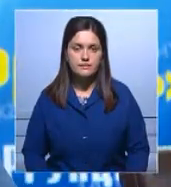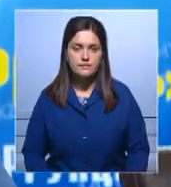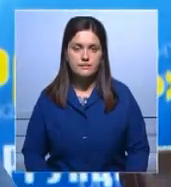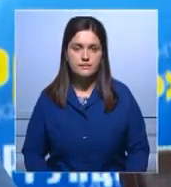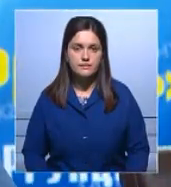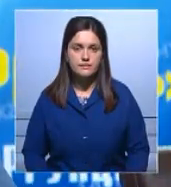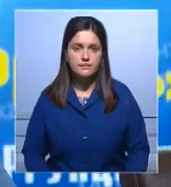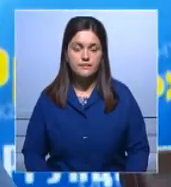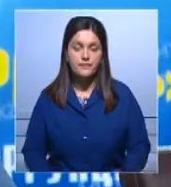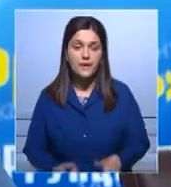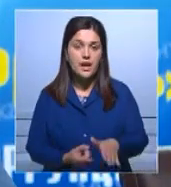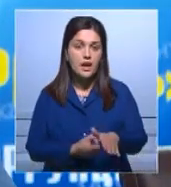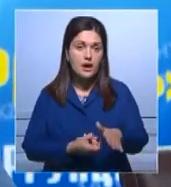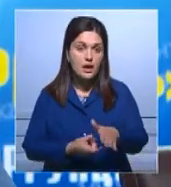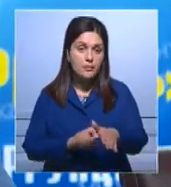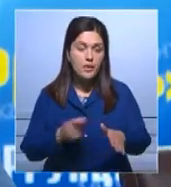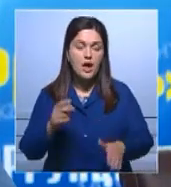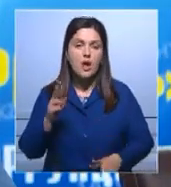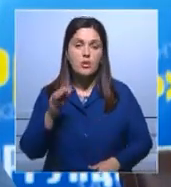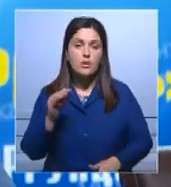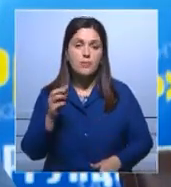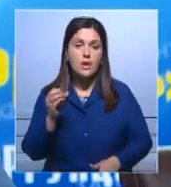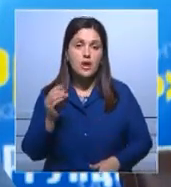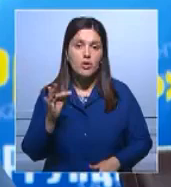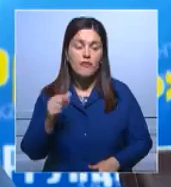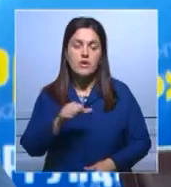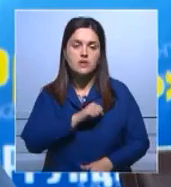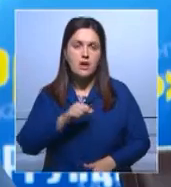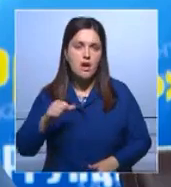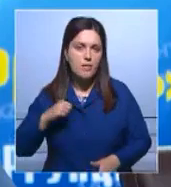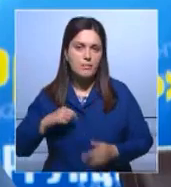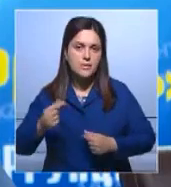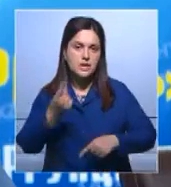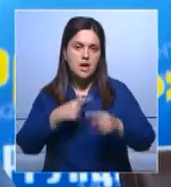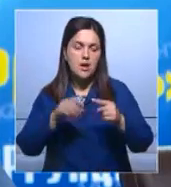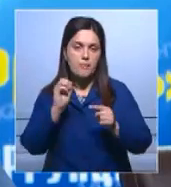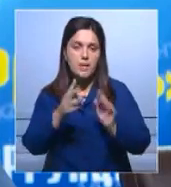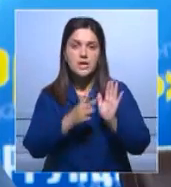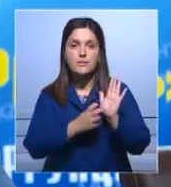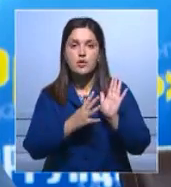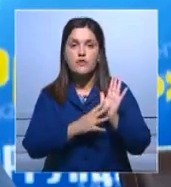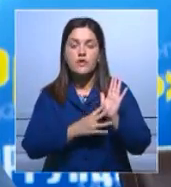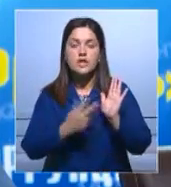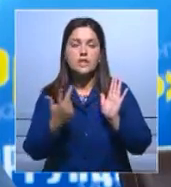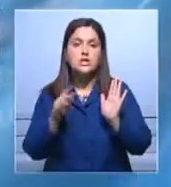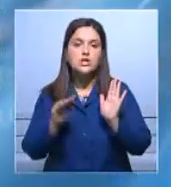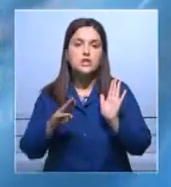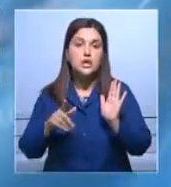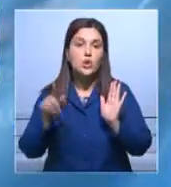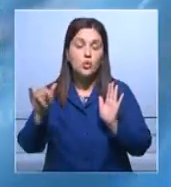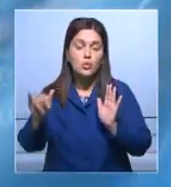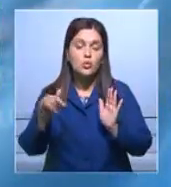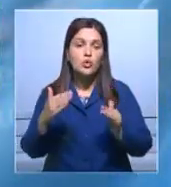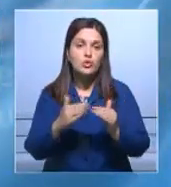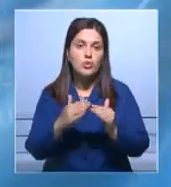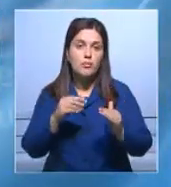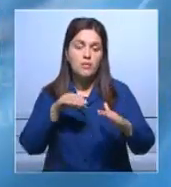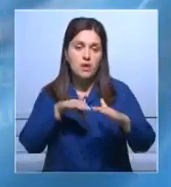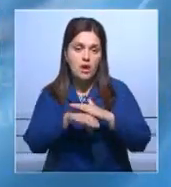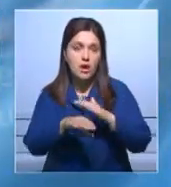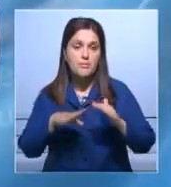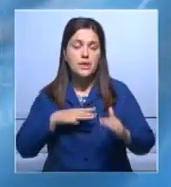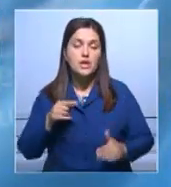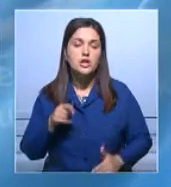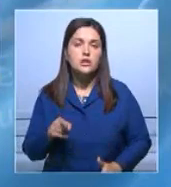В ходе следствия Колыбекова добровольно были выданы 793 тысячи тенге, которые хранились в ее доме, а также 1000 долларов США